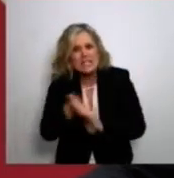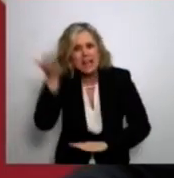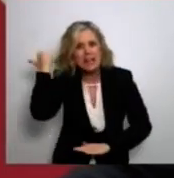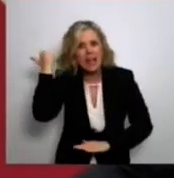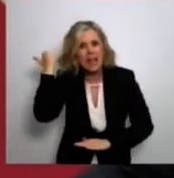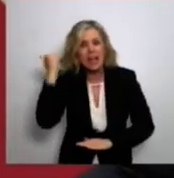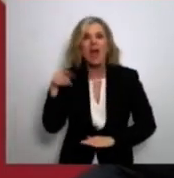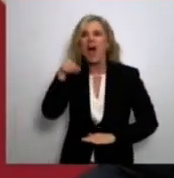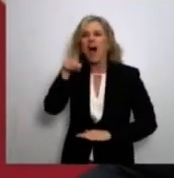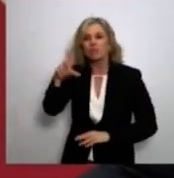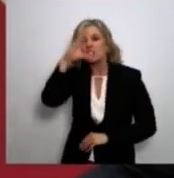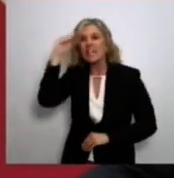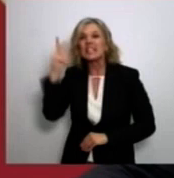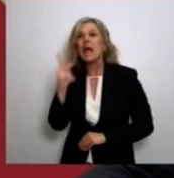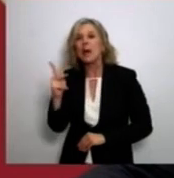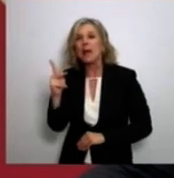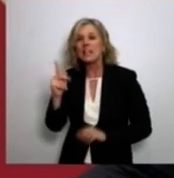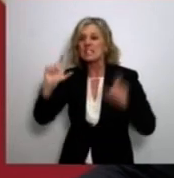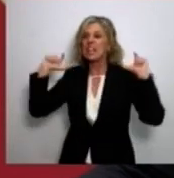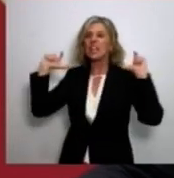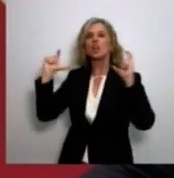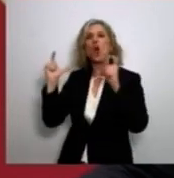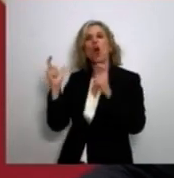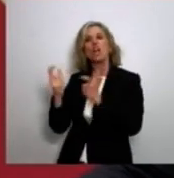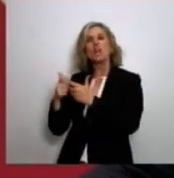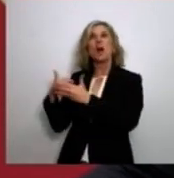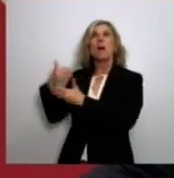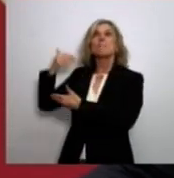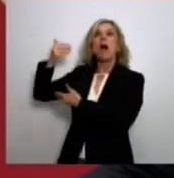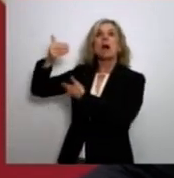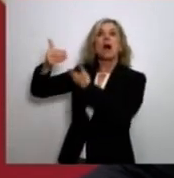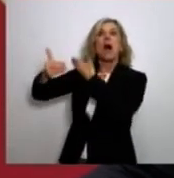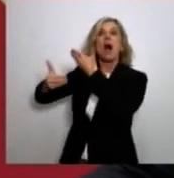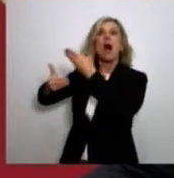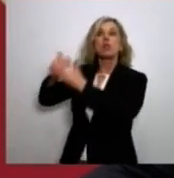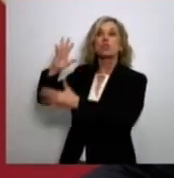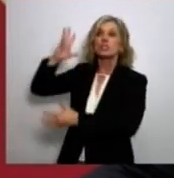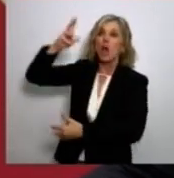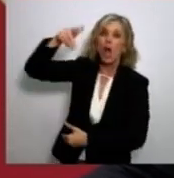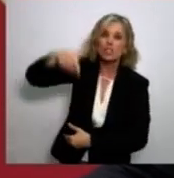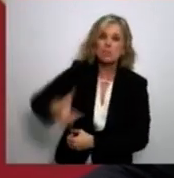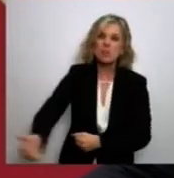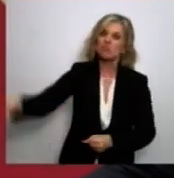οποία κατάγεται από τα βάθη της Ασίας και επειδή εκχριστιανίστηκε, βρέθηκε στη Μακεδονία